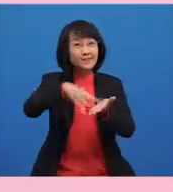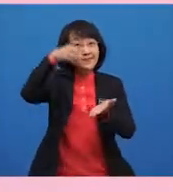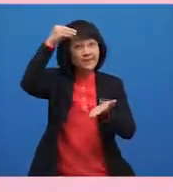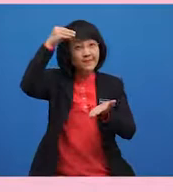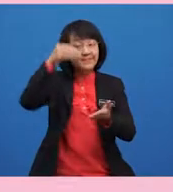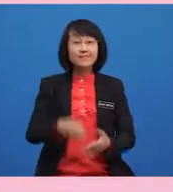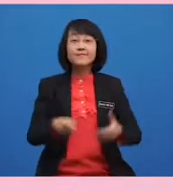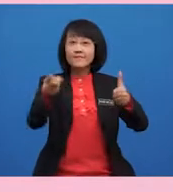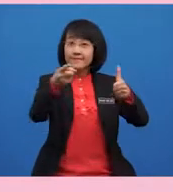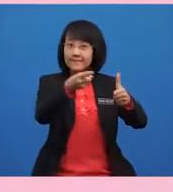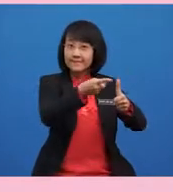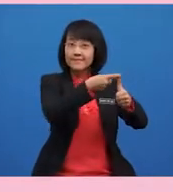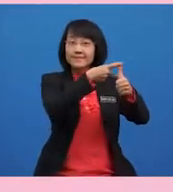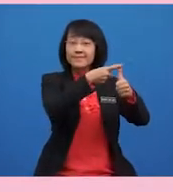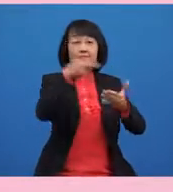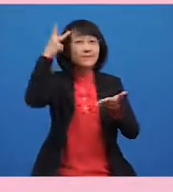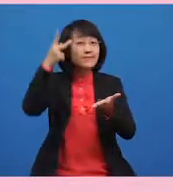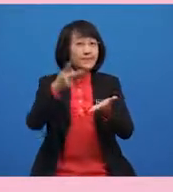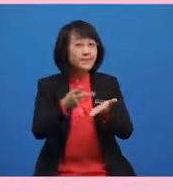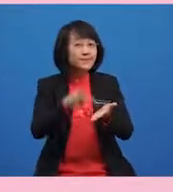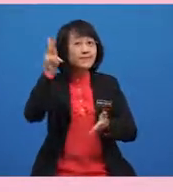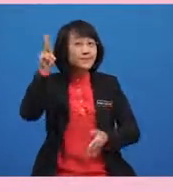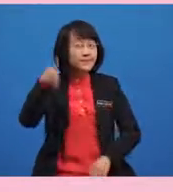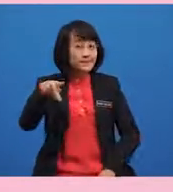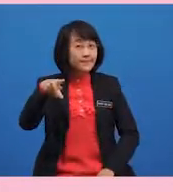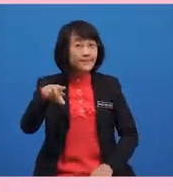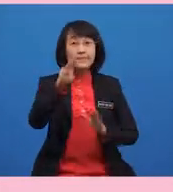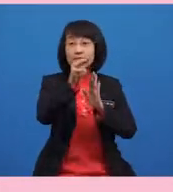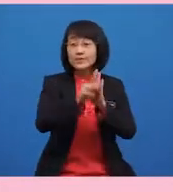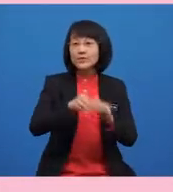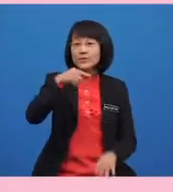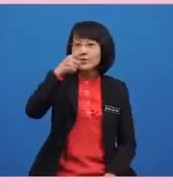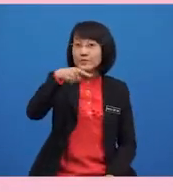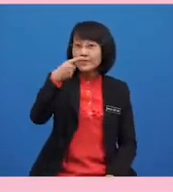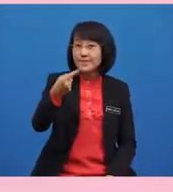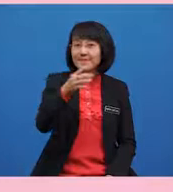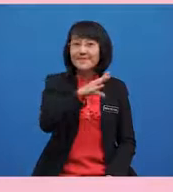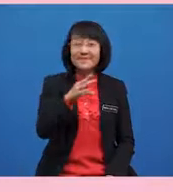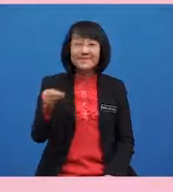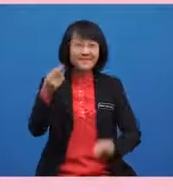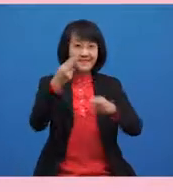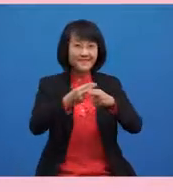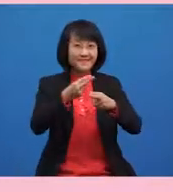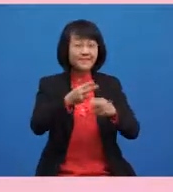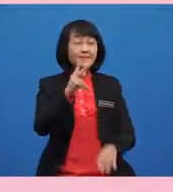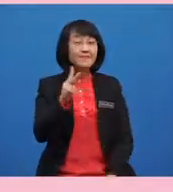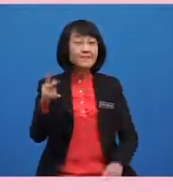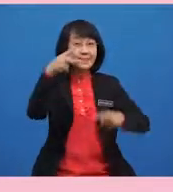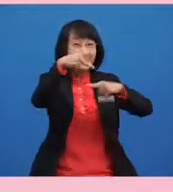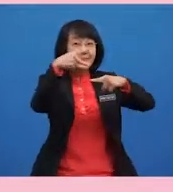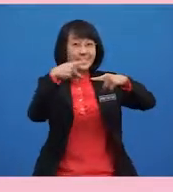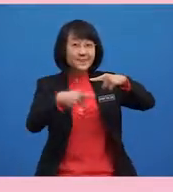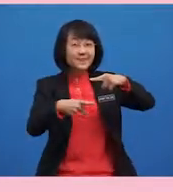belajar pertama mengenal pasti, menyebut dan menamakan